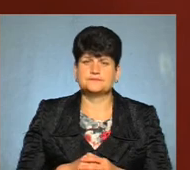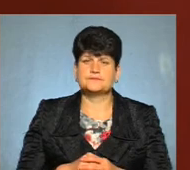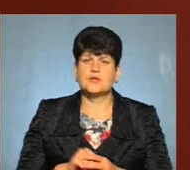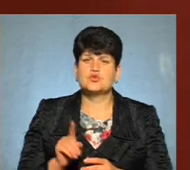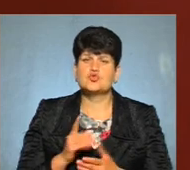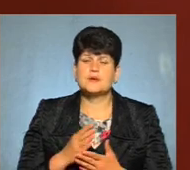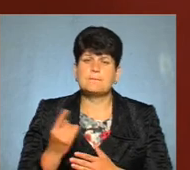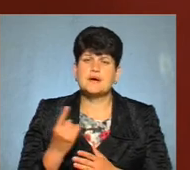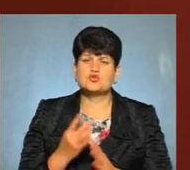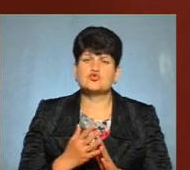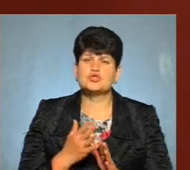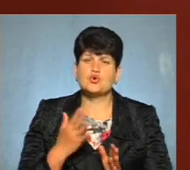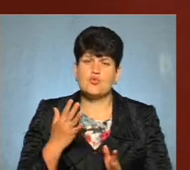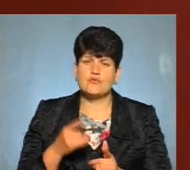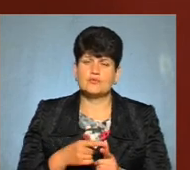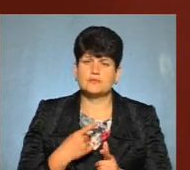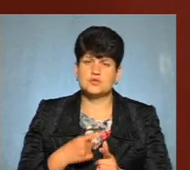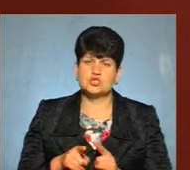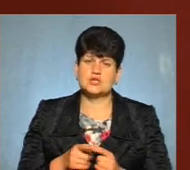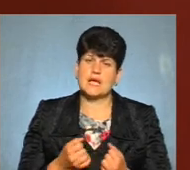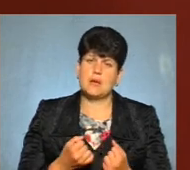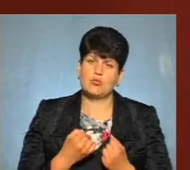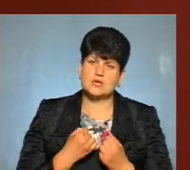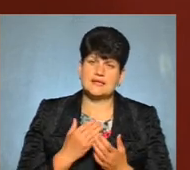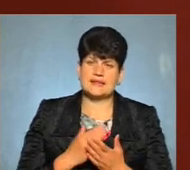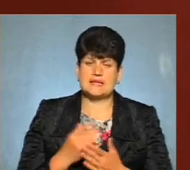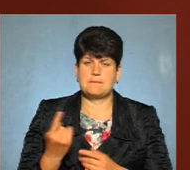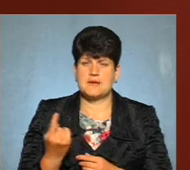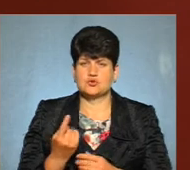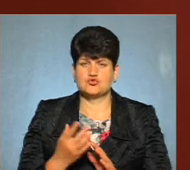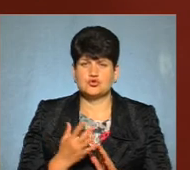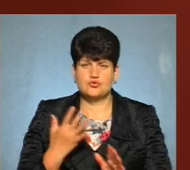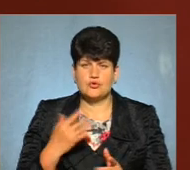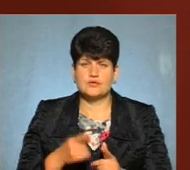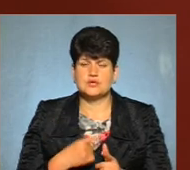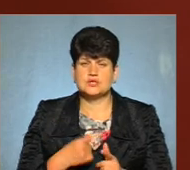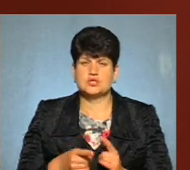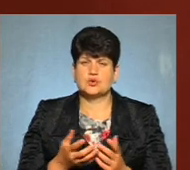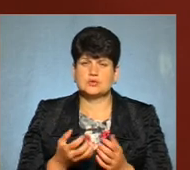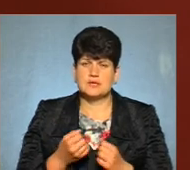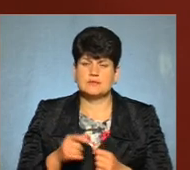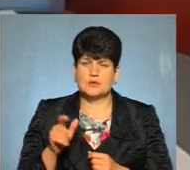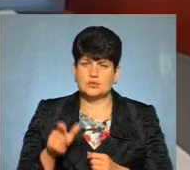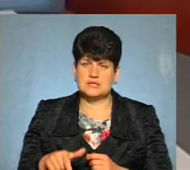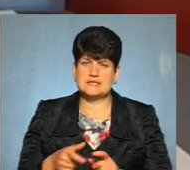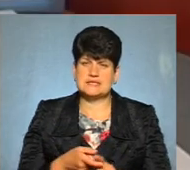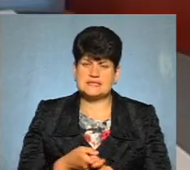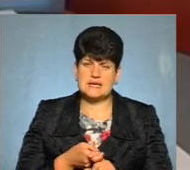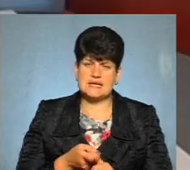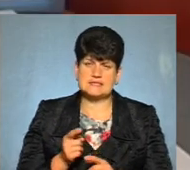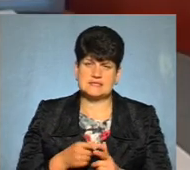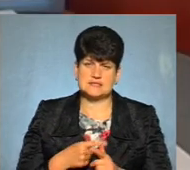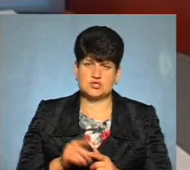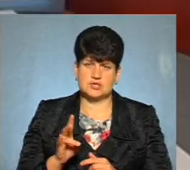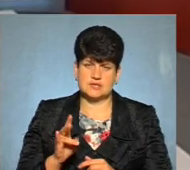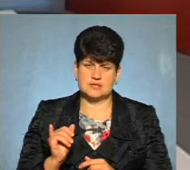є першочерговим? Чи імунітет є першочерговим у тому, чи отримує, чи людина заразиться цим вірусом, чи ні?